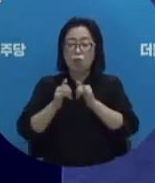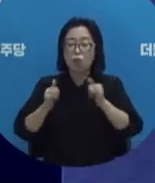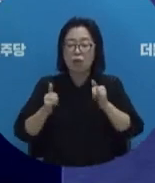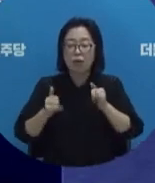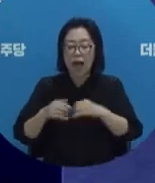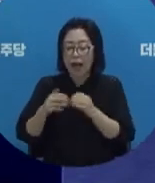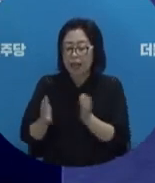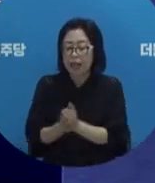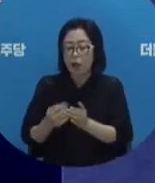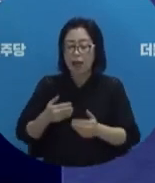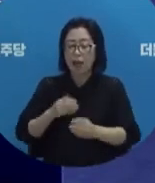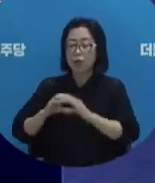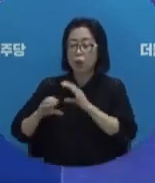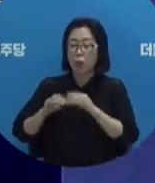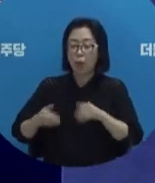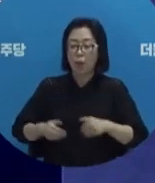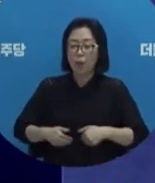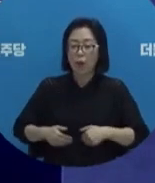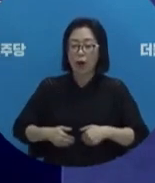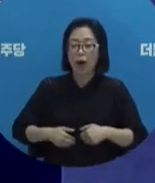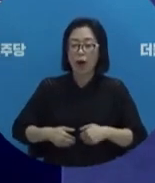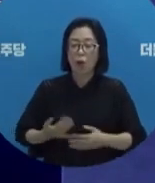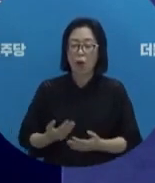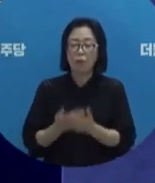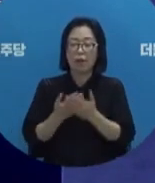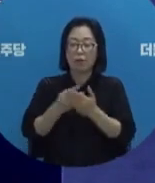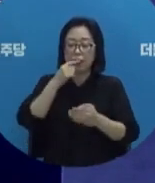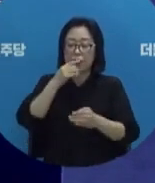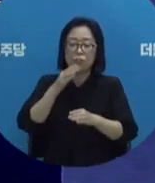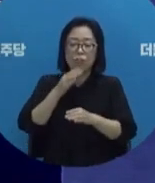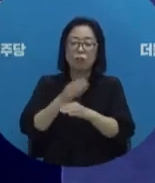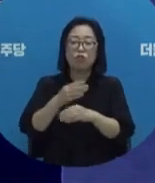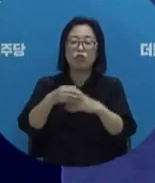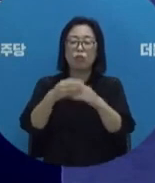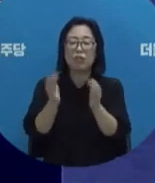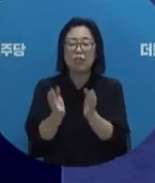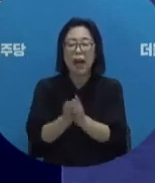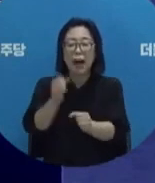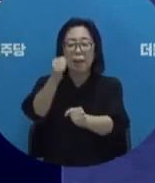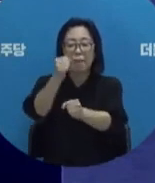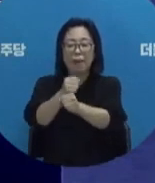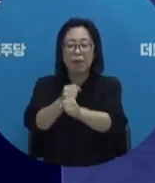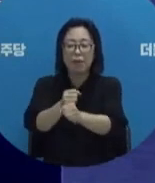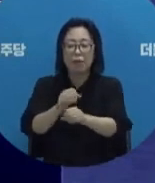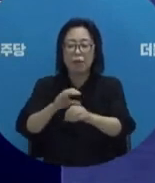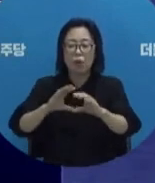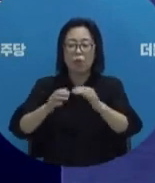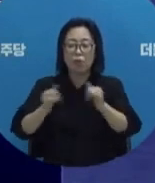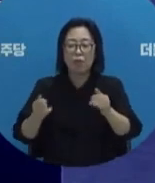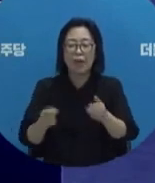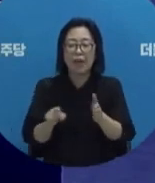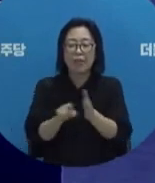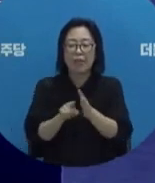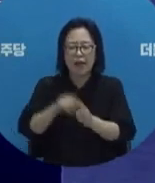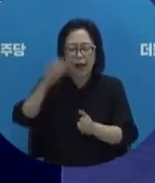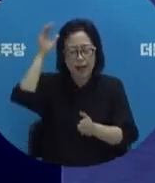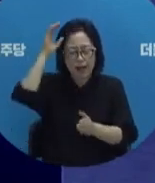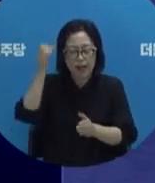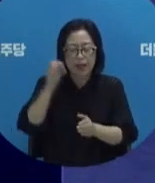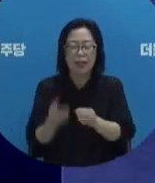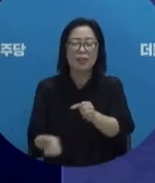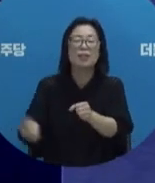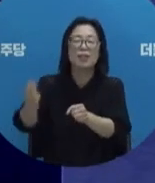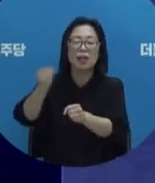당원 속에서 소통하고 격신 하는 민주당으로 국민의 신뢰와 기대를 다시 불러